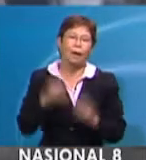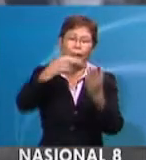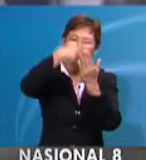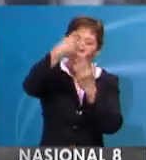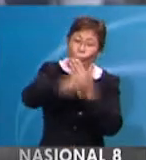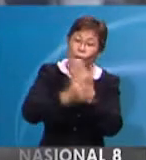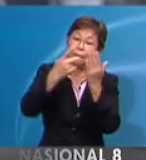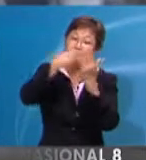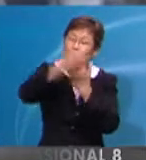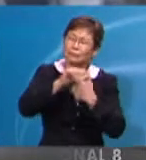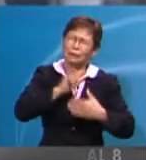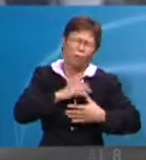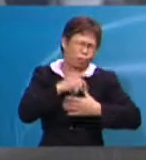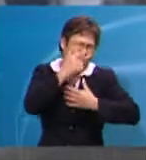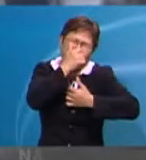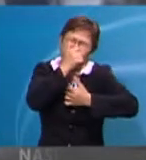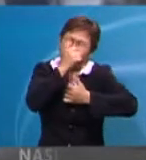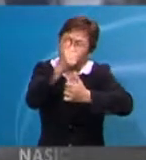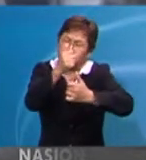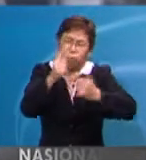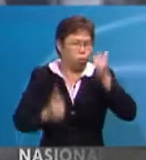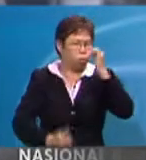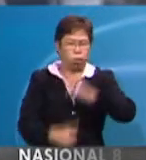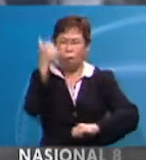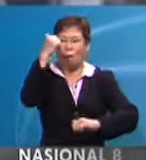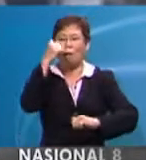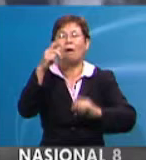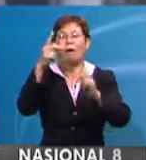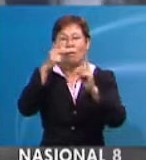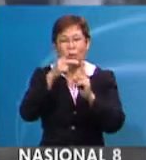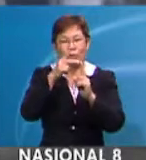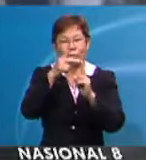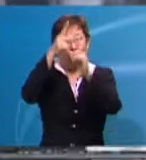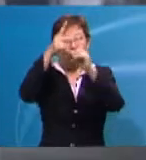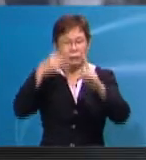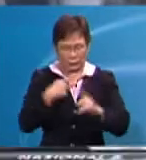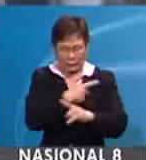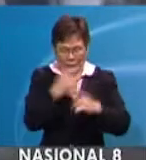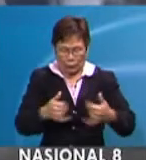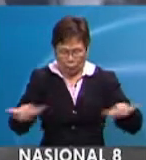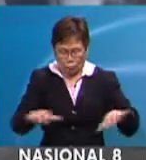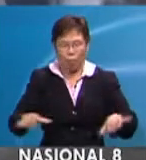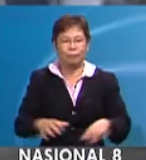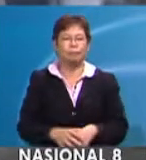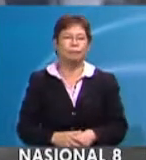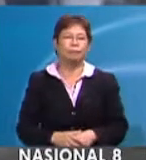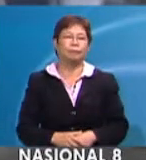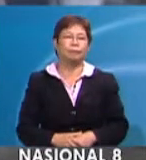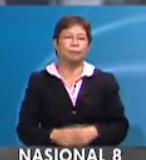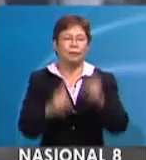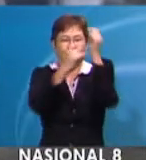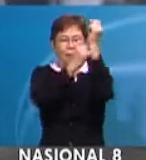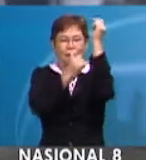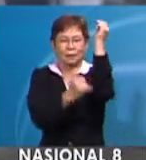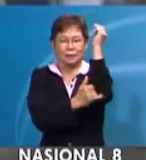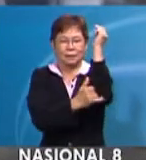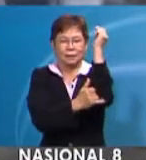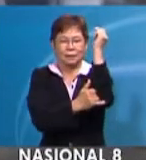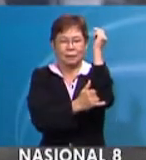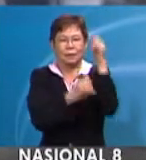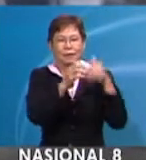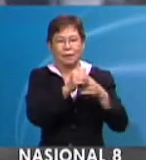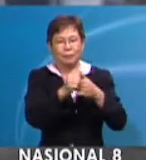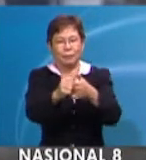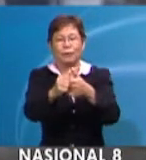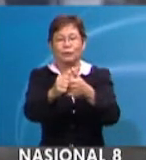minati adalah satu program khusus yang kita sedang jalankan melalui Yayasan